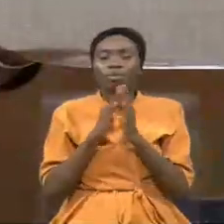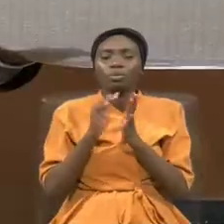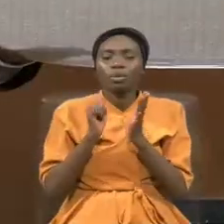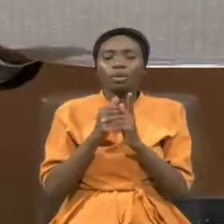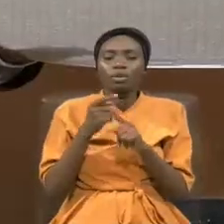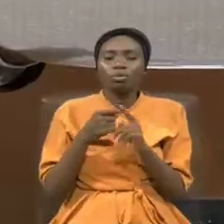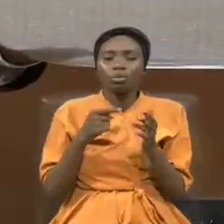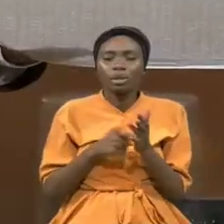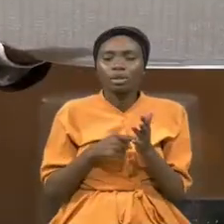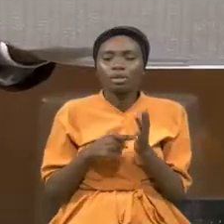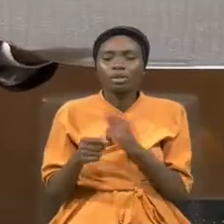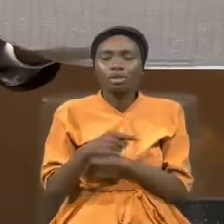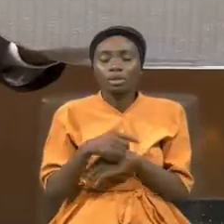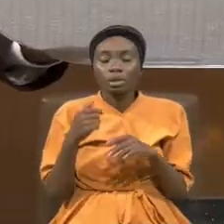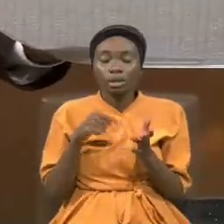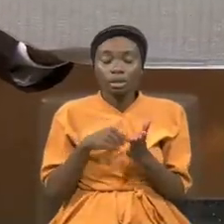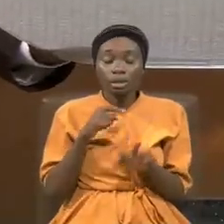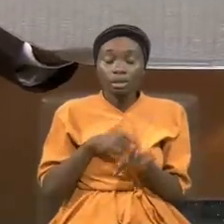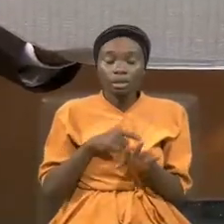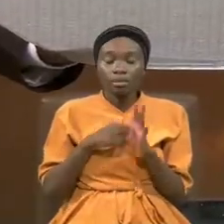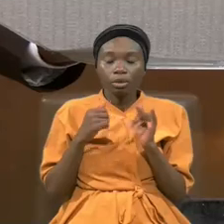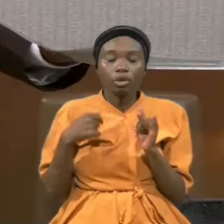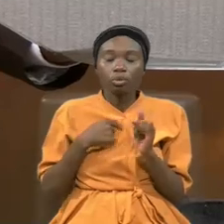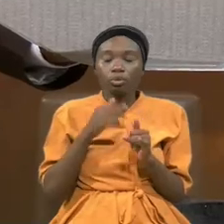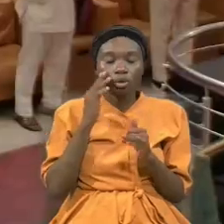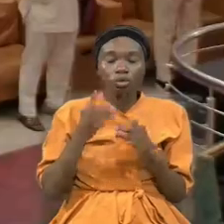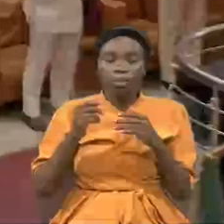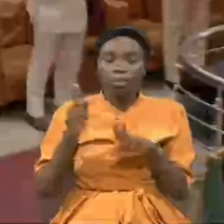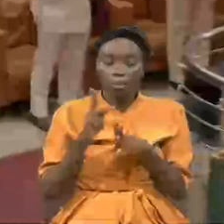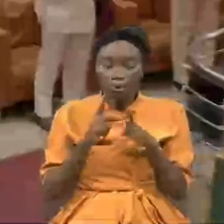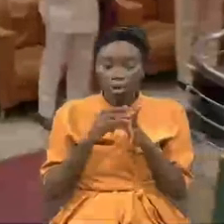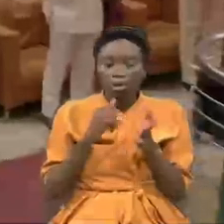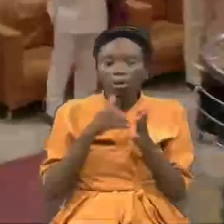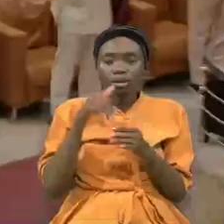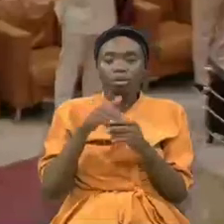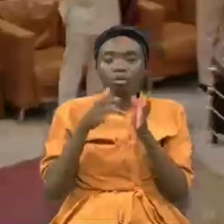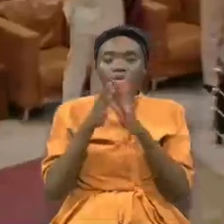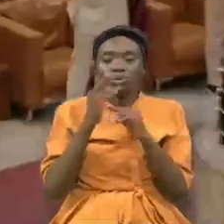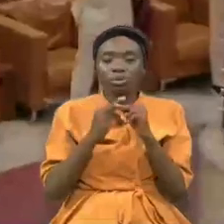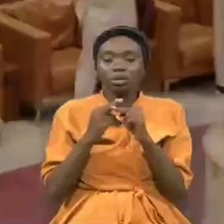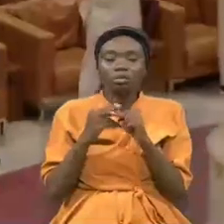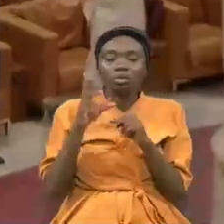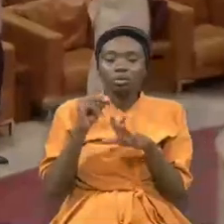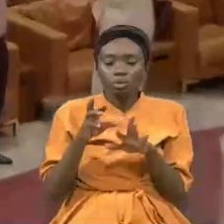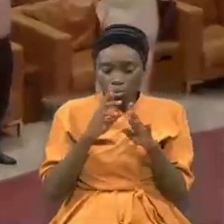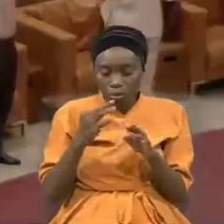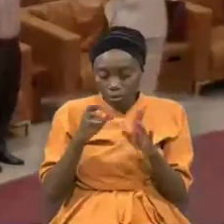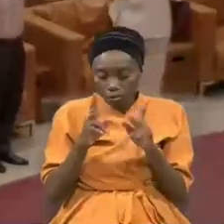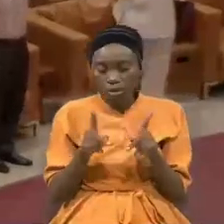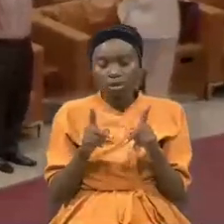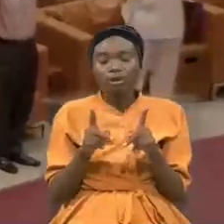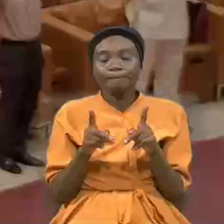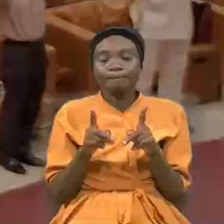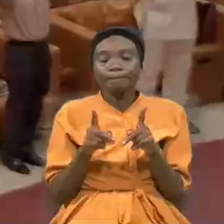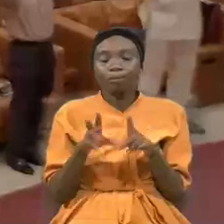qu'à partir de ce moment, que nous commencions à le pratiquer. Pas d'exception de